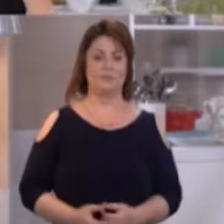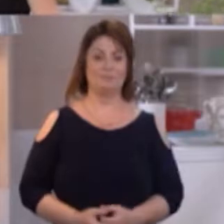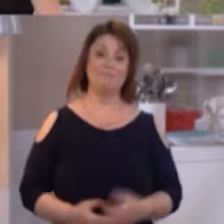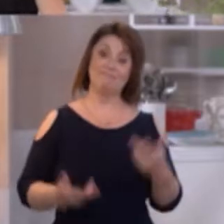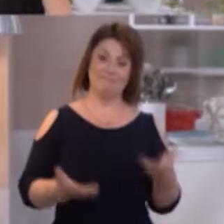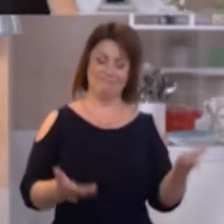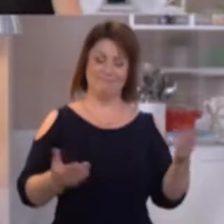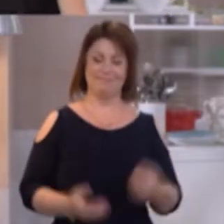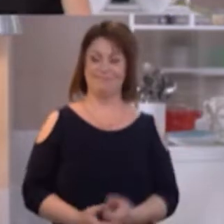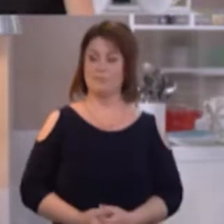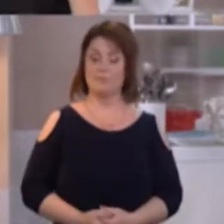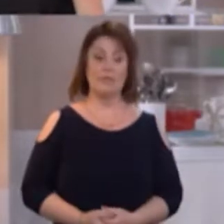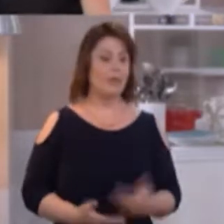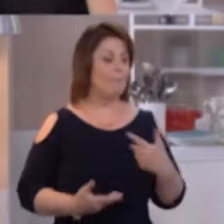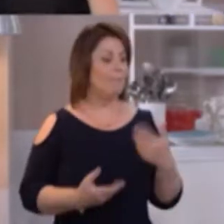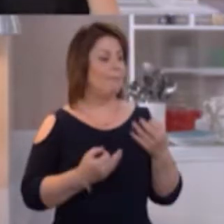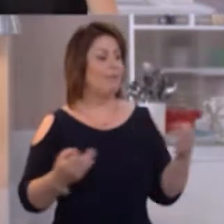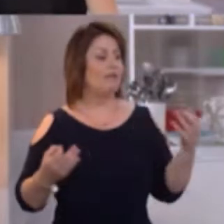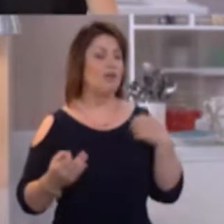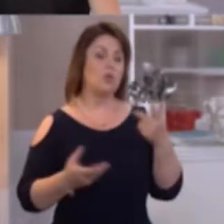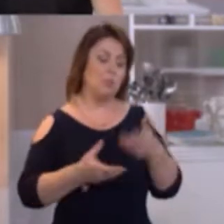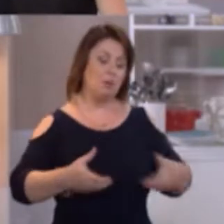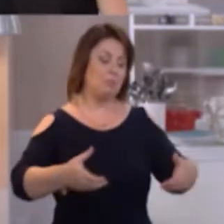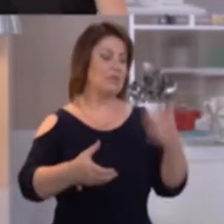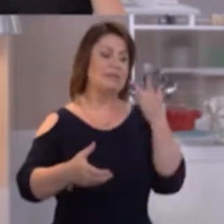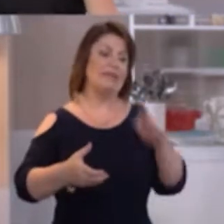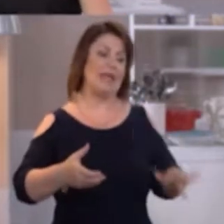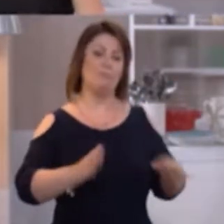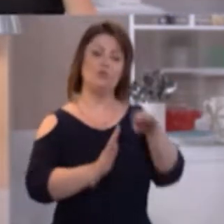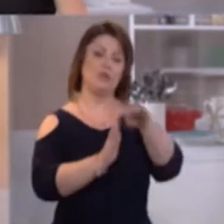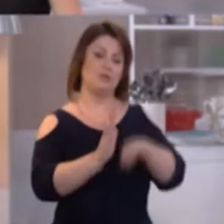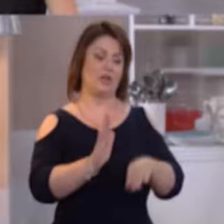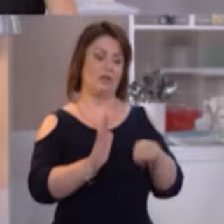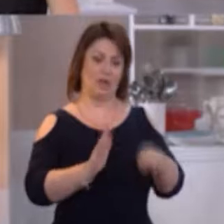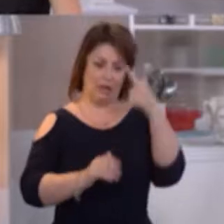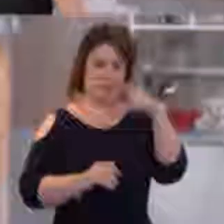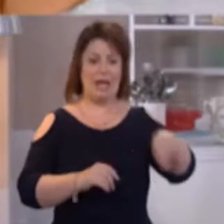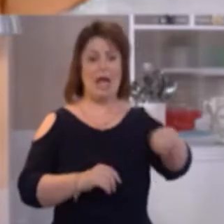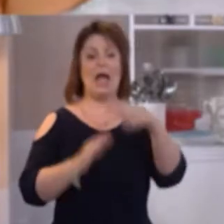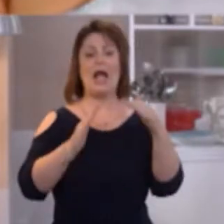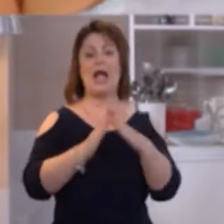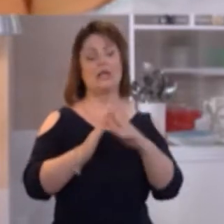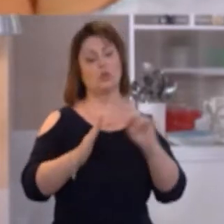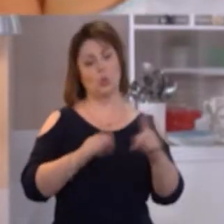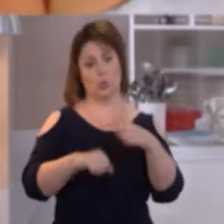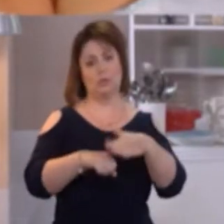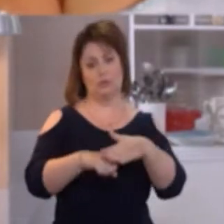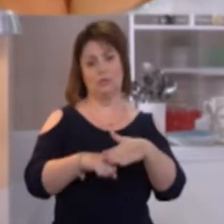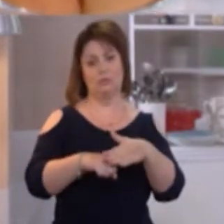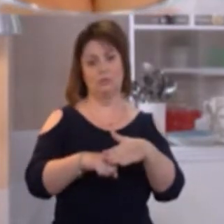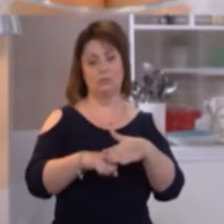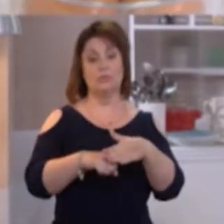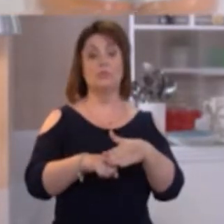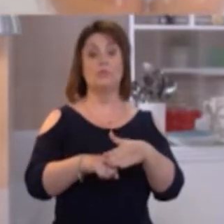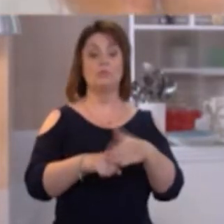Eccomi qua. Perfetto, allora è una ricetta semplice, un ciambellone lo sappiamo fare un po' tutti a casa, no? Ecco, è molto molto molto basilare.